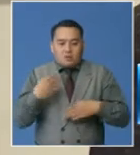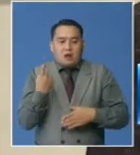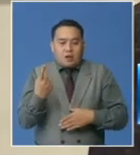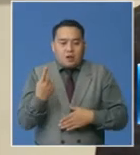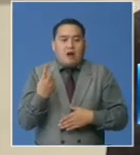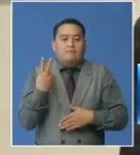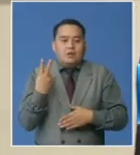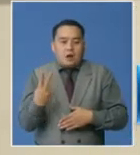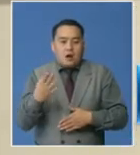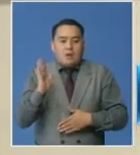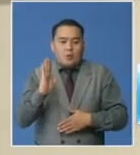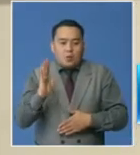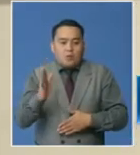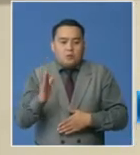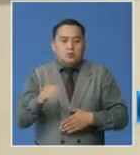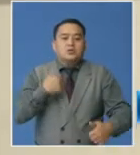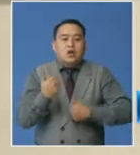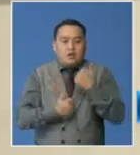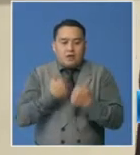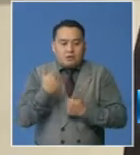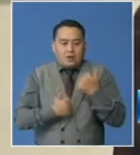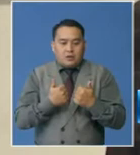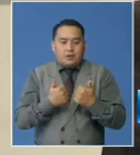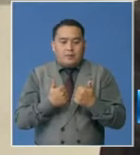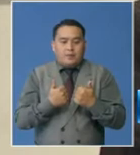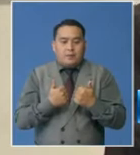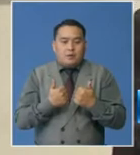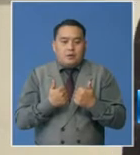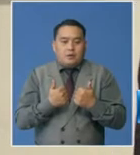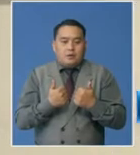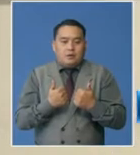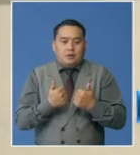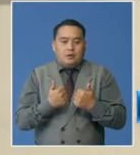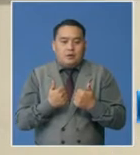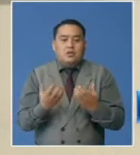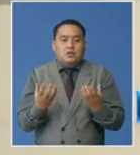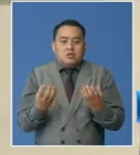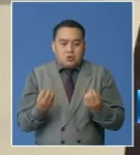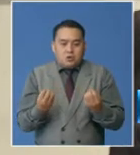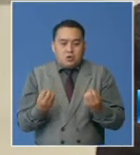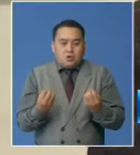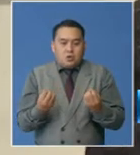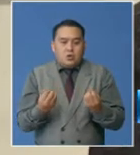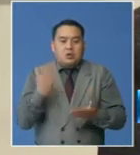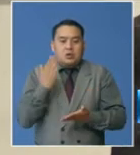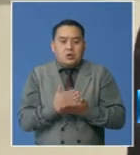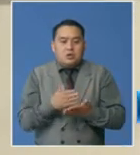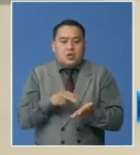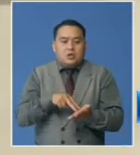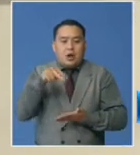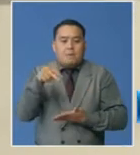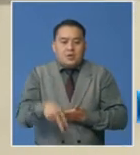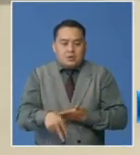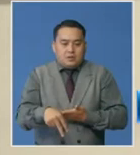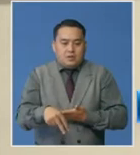это для соревнования. Ну, еще есть, значит, трамплин, это